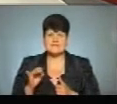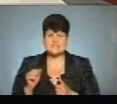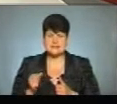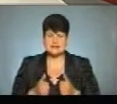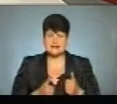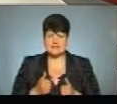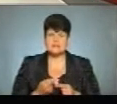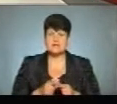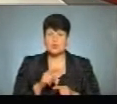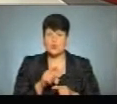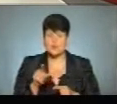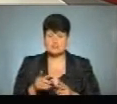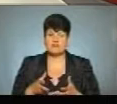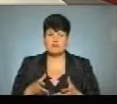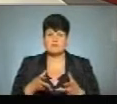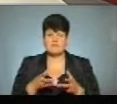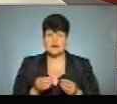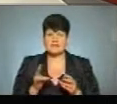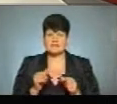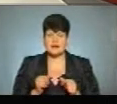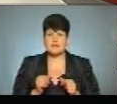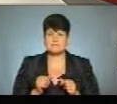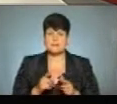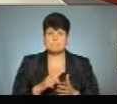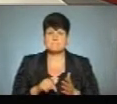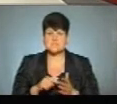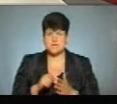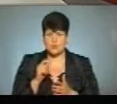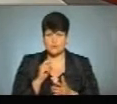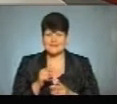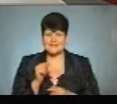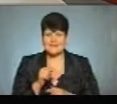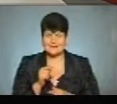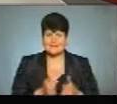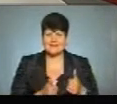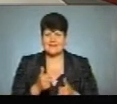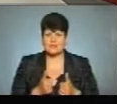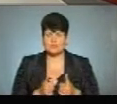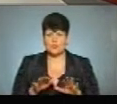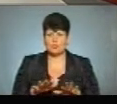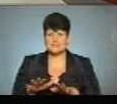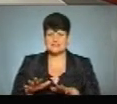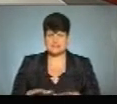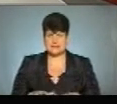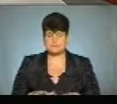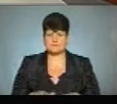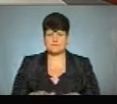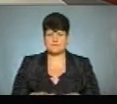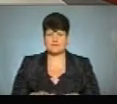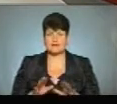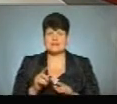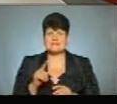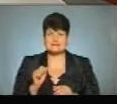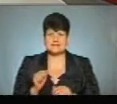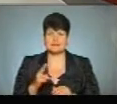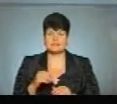рейтингах. І кожен з цих рейтингів, він впливає на міста України, на їхні рейтингові позиції. І за